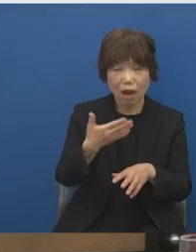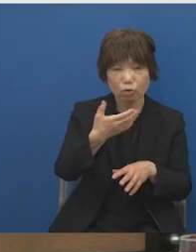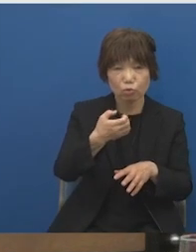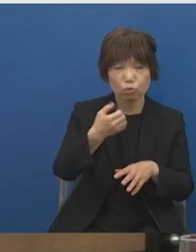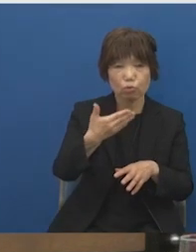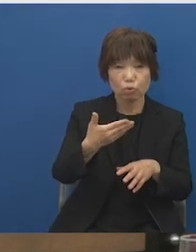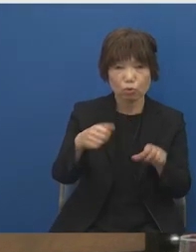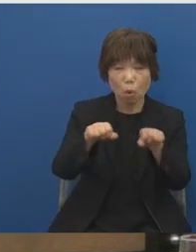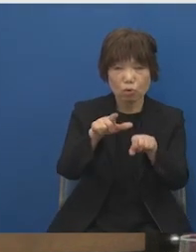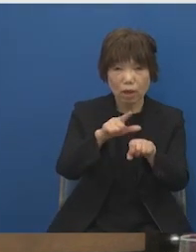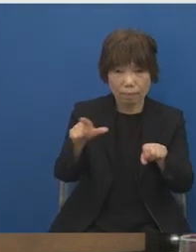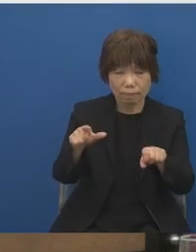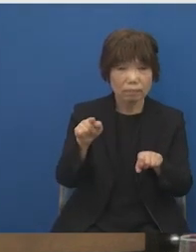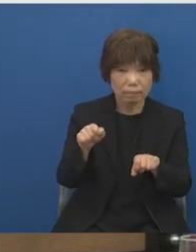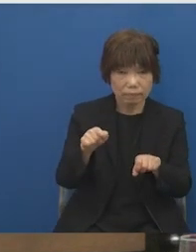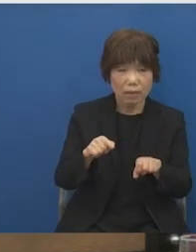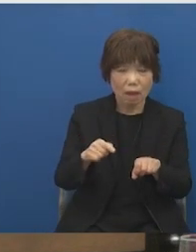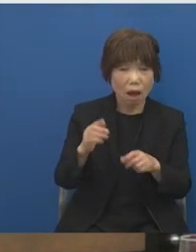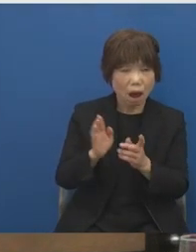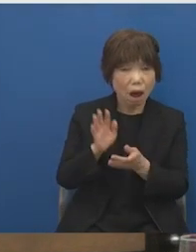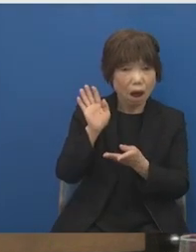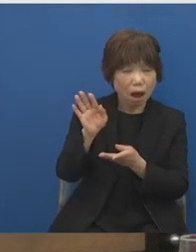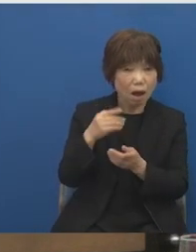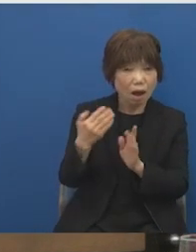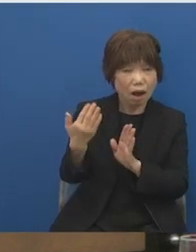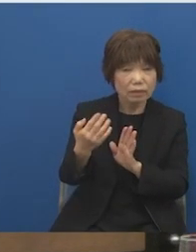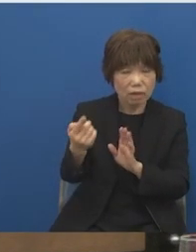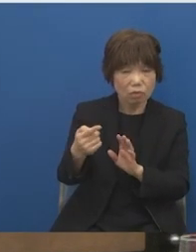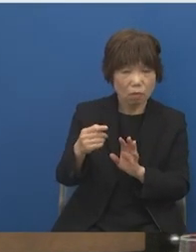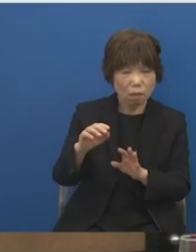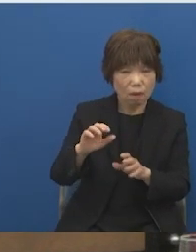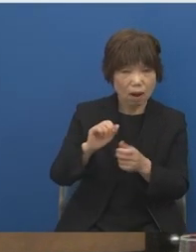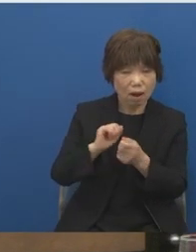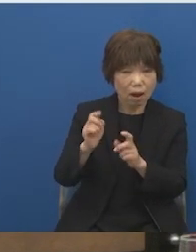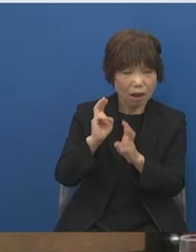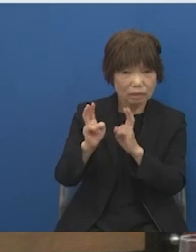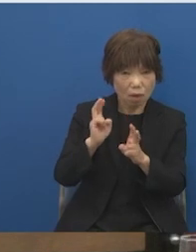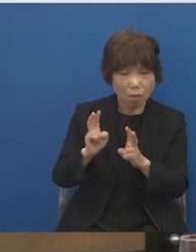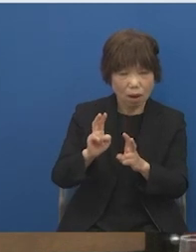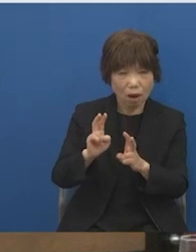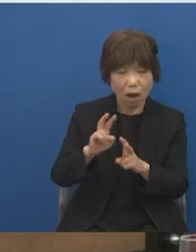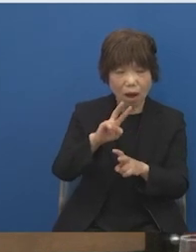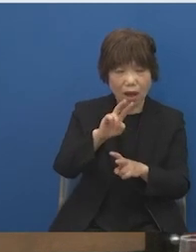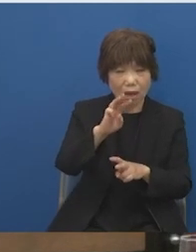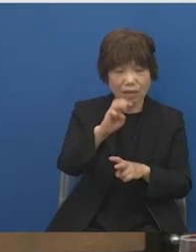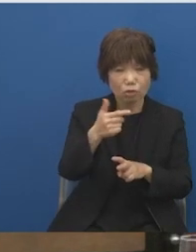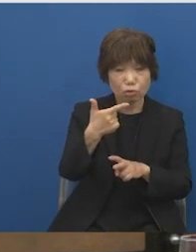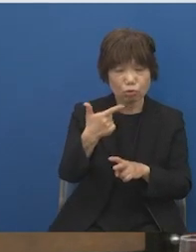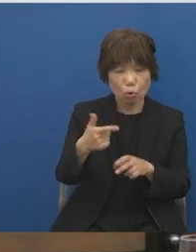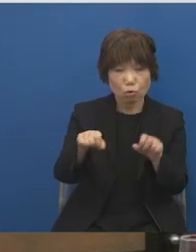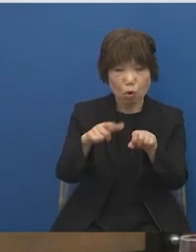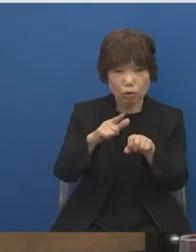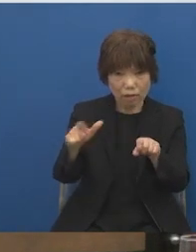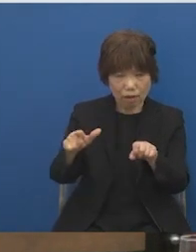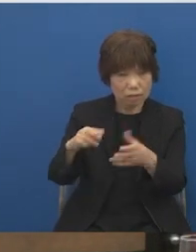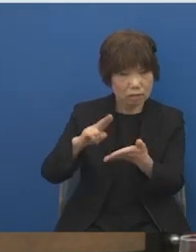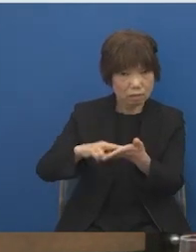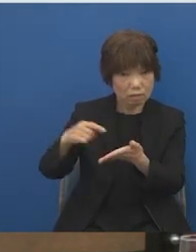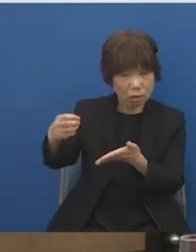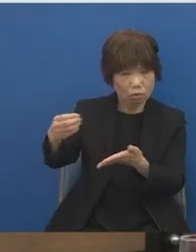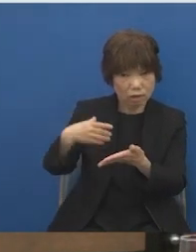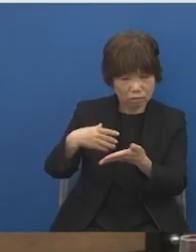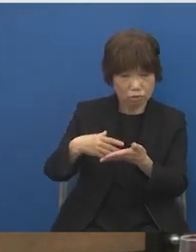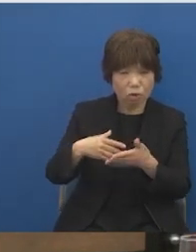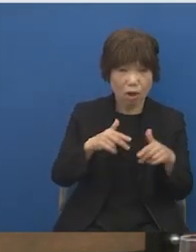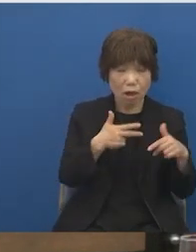であるにもかかわらず、相手方への請求額を約36億円に設定した理由、本市